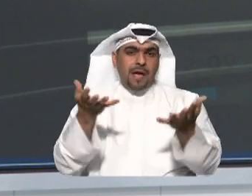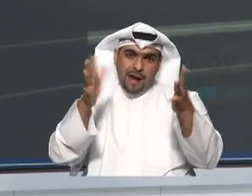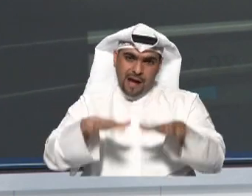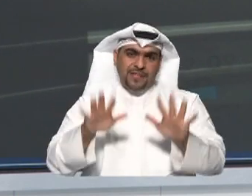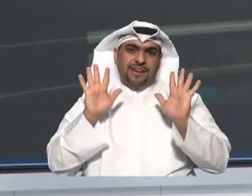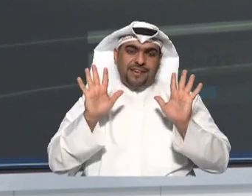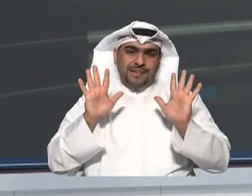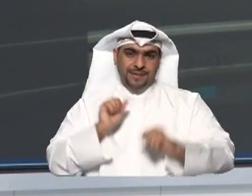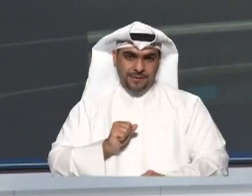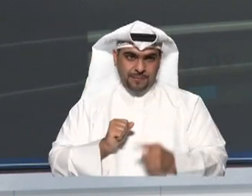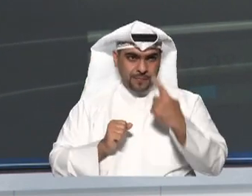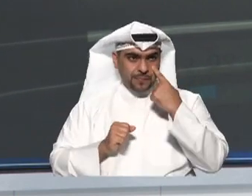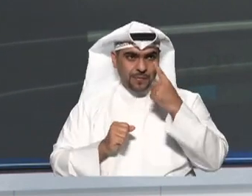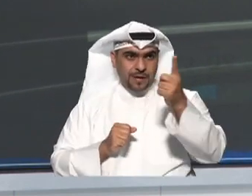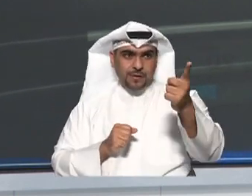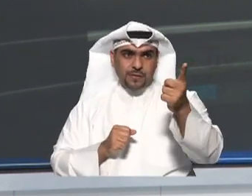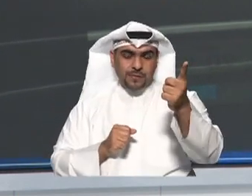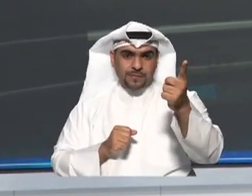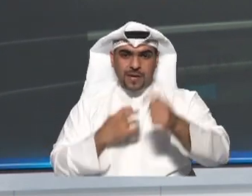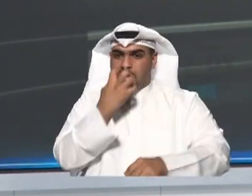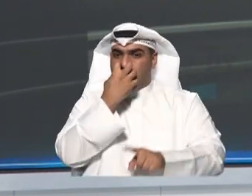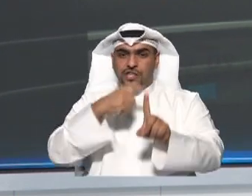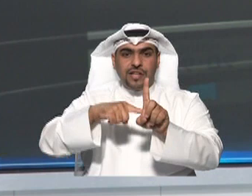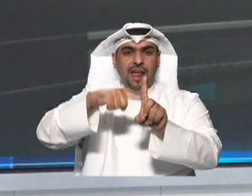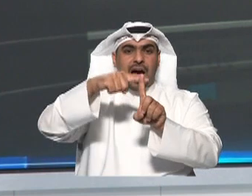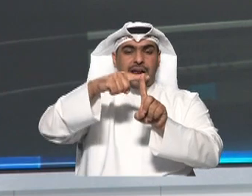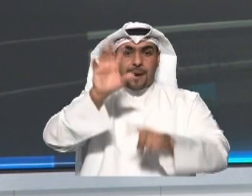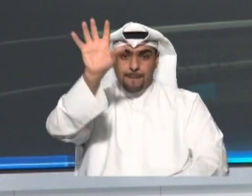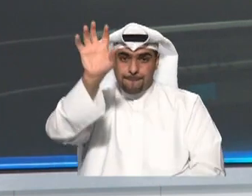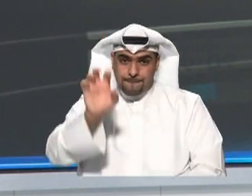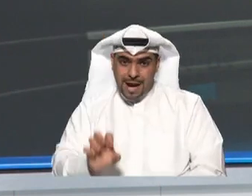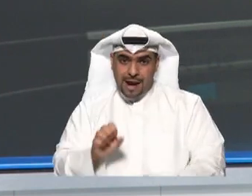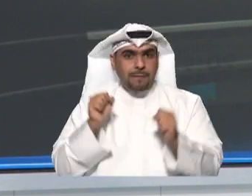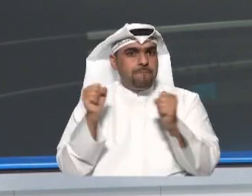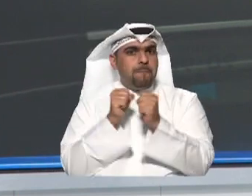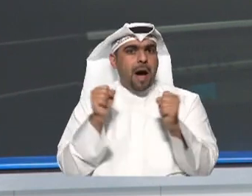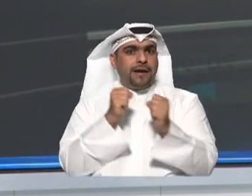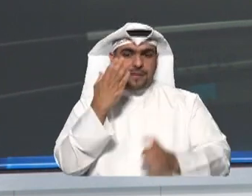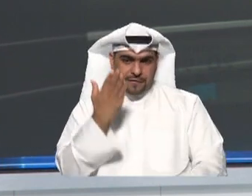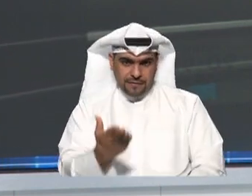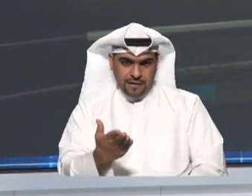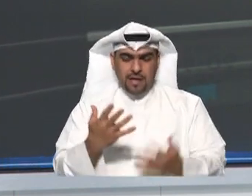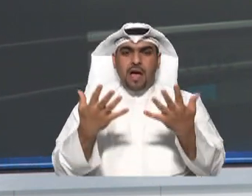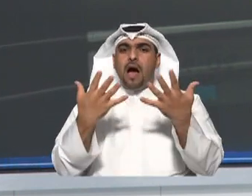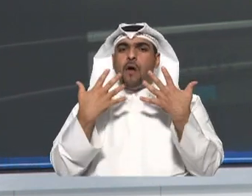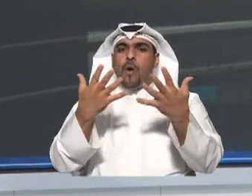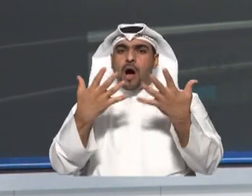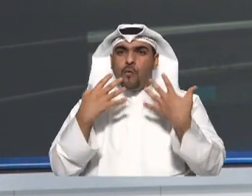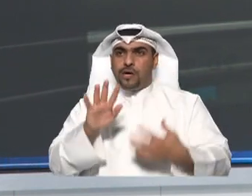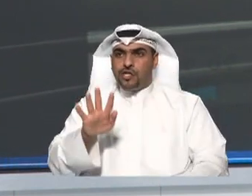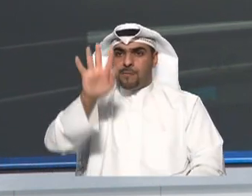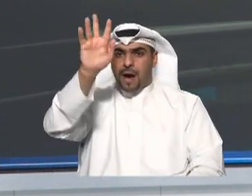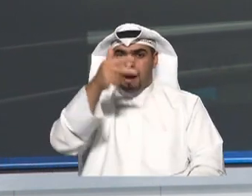بين 14 الى 15 درجه مئويه، ونذكركم ان من المتوقع ما استمرار الهواء الشمالي الغربي ان راح تكون